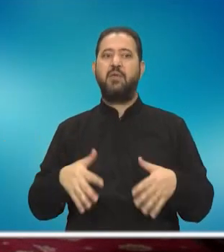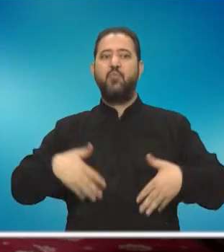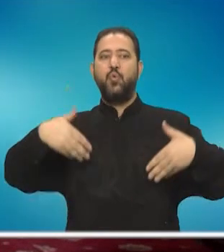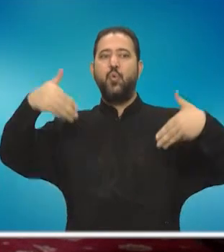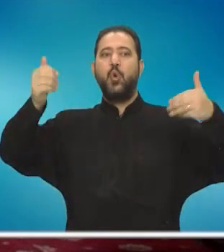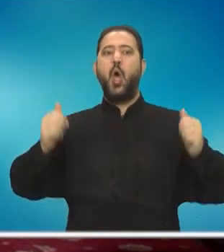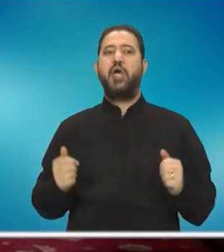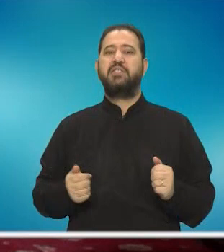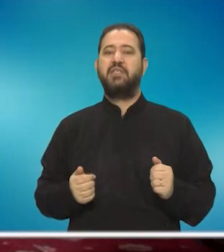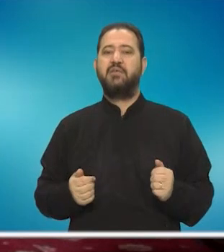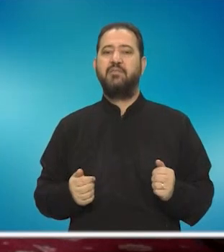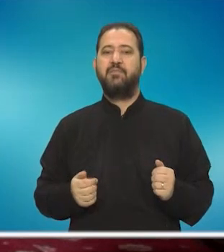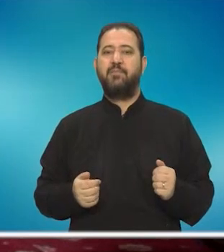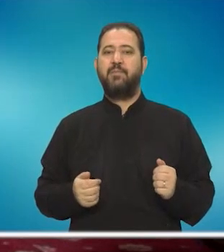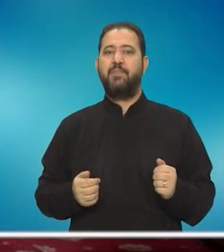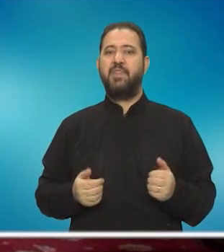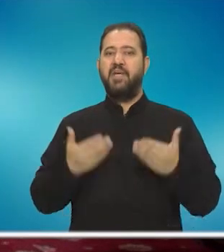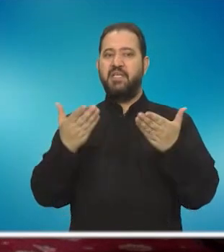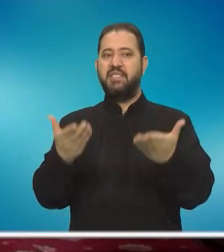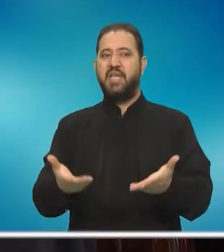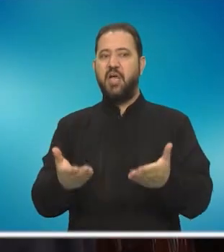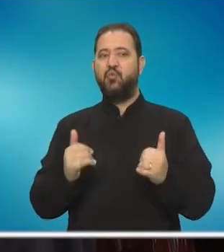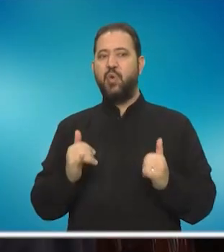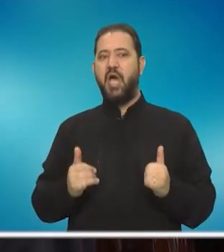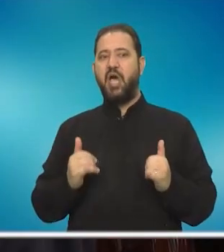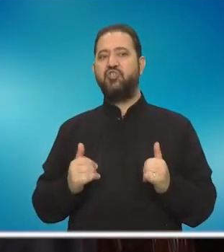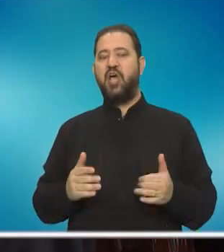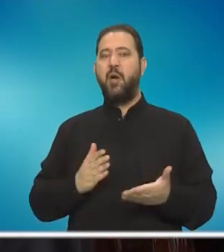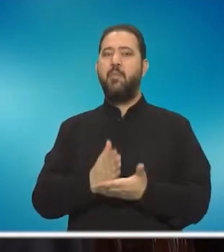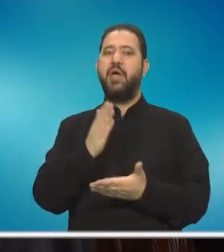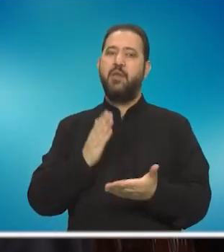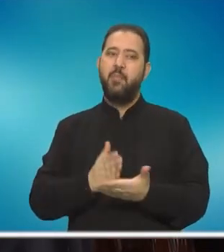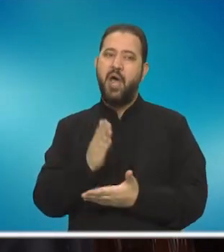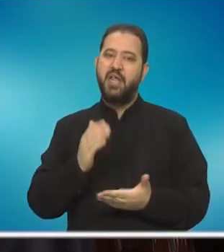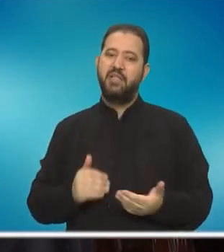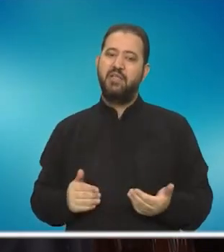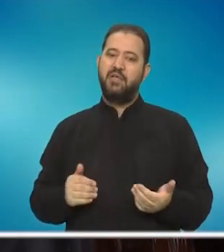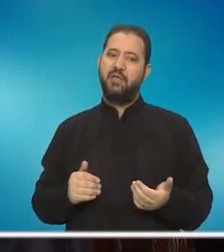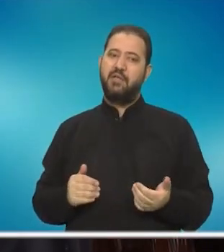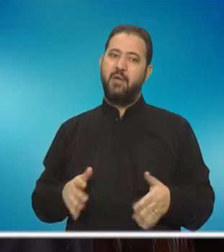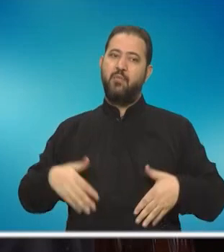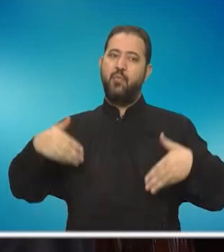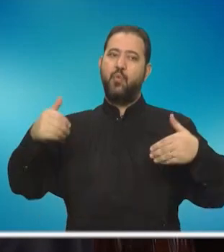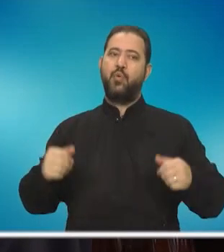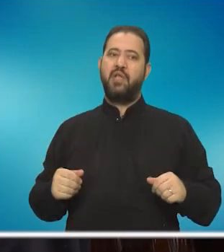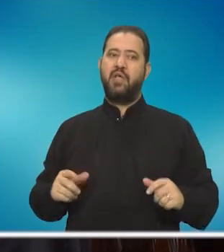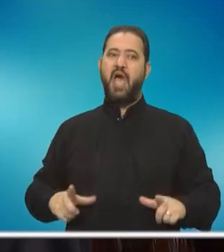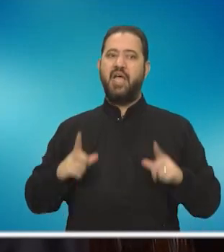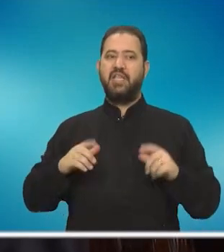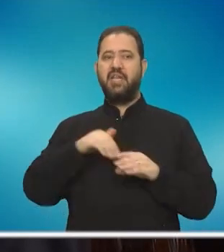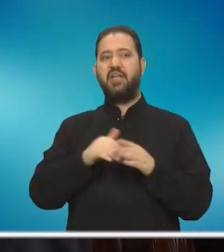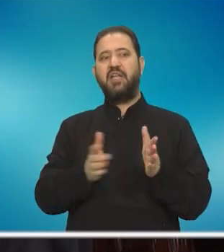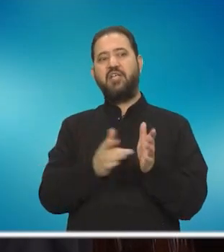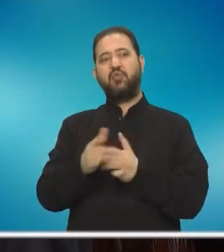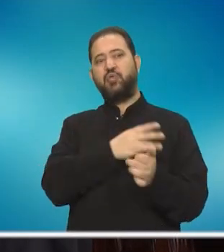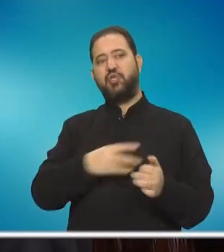devină bucuroase și să aducă acea permanentă bucurie a trăirii în